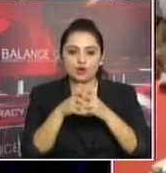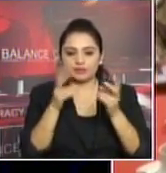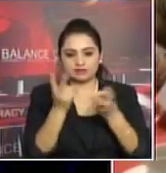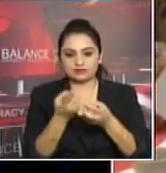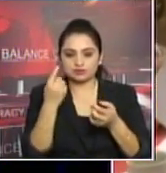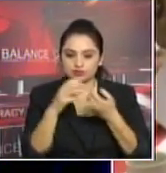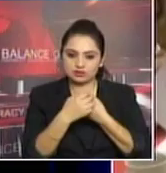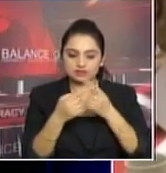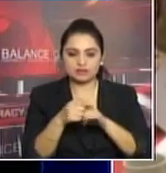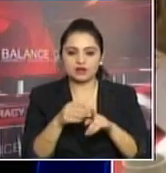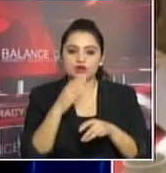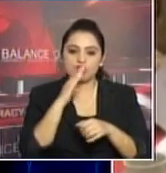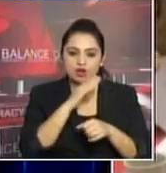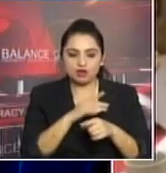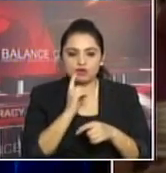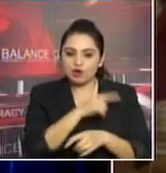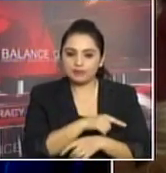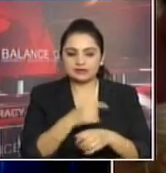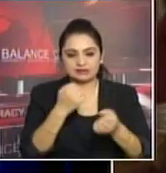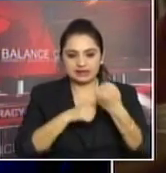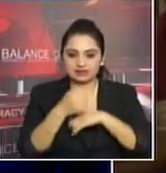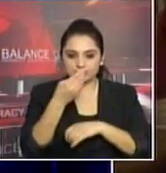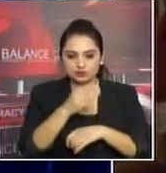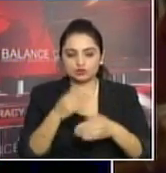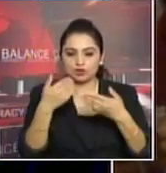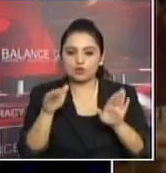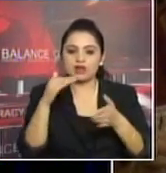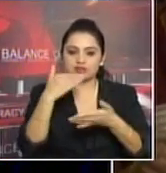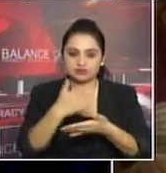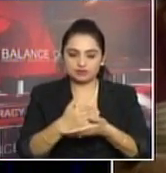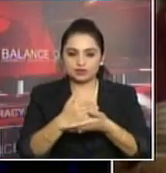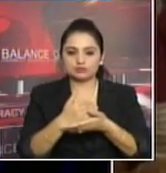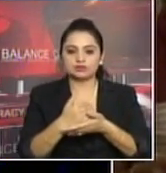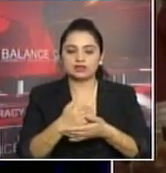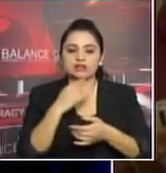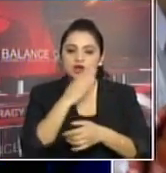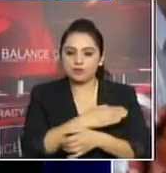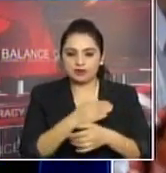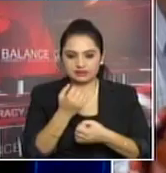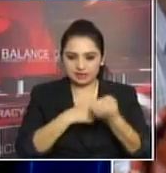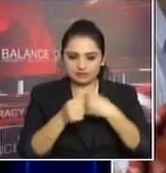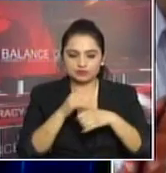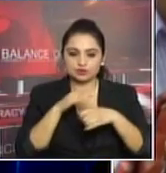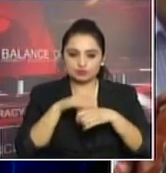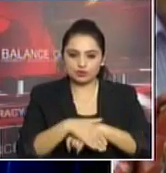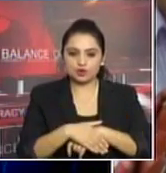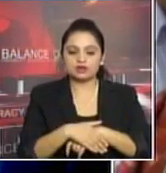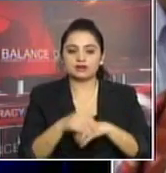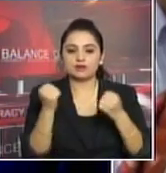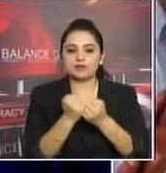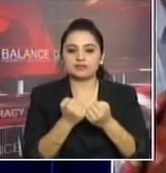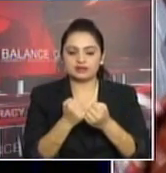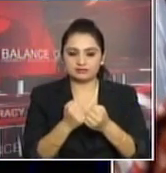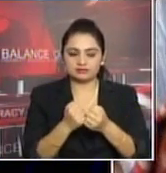पनि अपराधिक गतिविधि हुने भएकाले खुल्ला सिमाना हुँदा अपराधिक गतिविधि हुने र बन्द हुँदा अपराधिक क्रियाकलाप